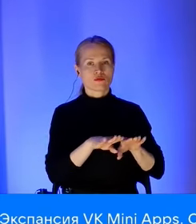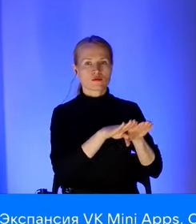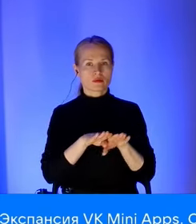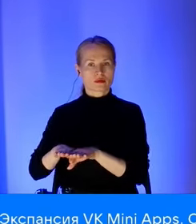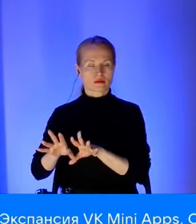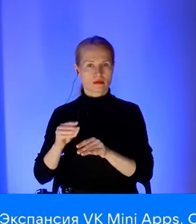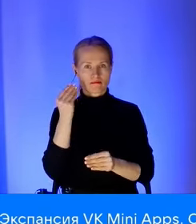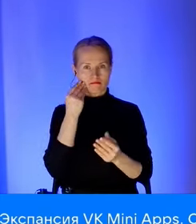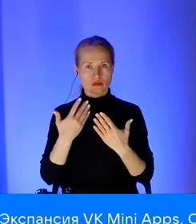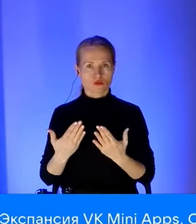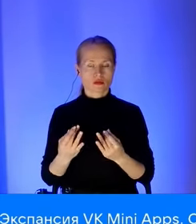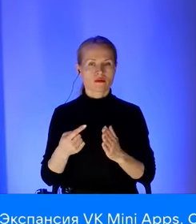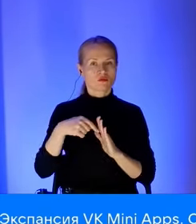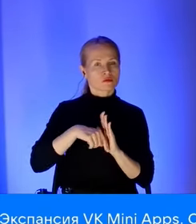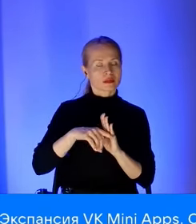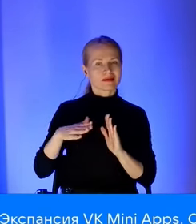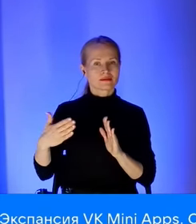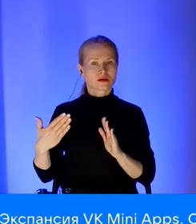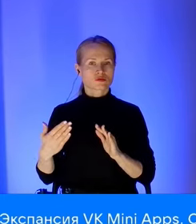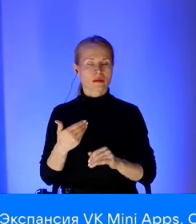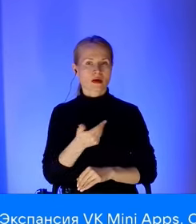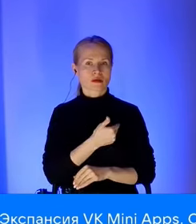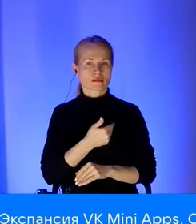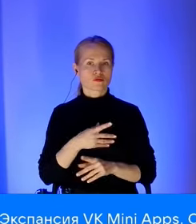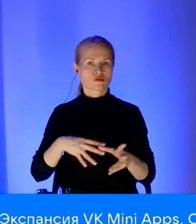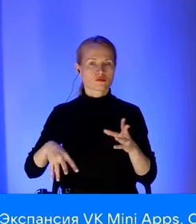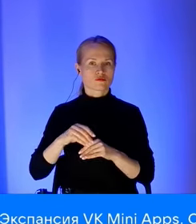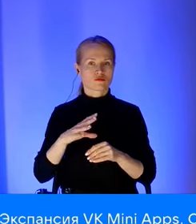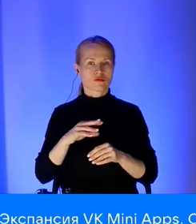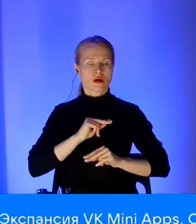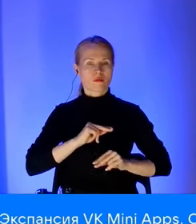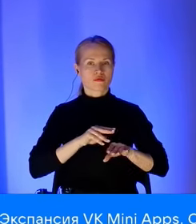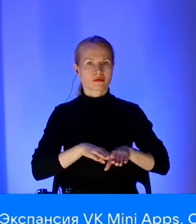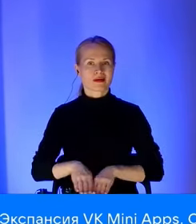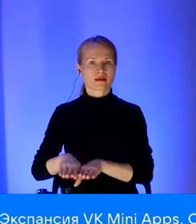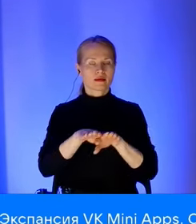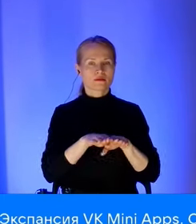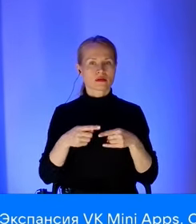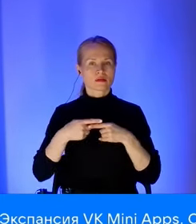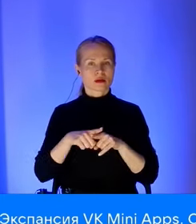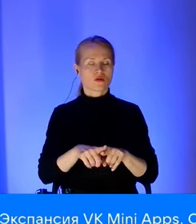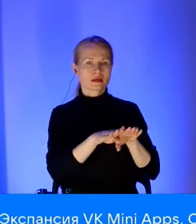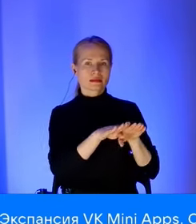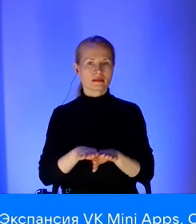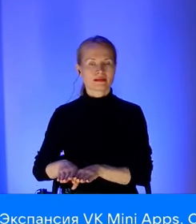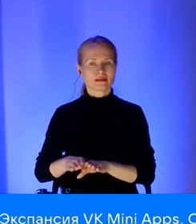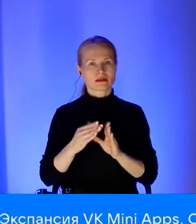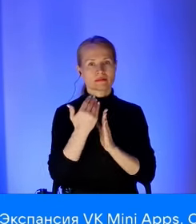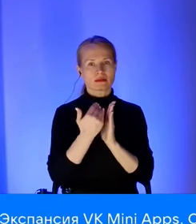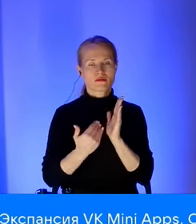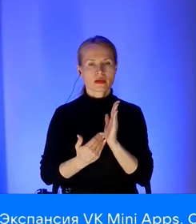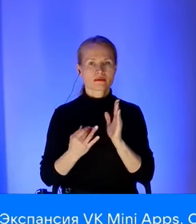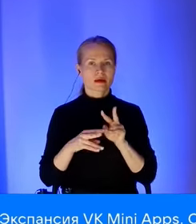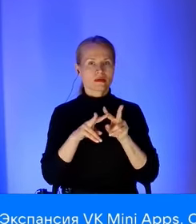есть мы и внутри разрабатываем, и снаружи. Нам хотелось, чтобы это все работало как единая технология с едиными интерфейсами,